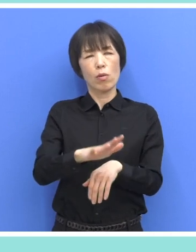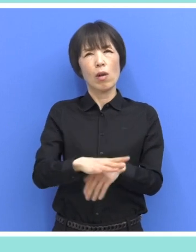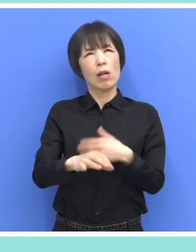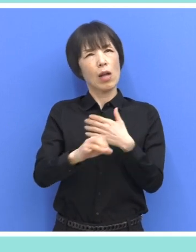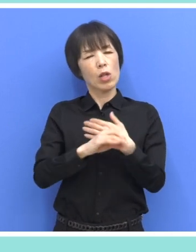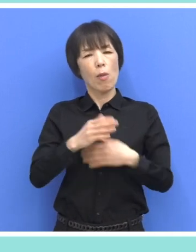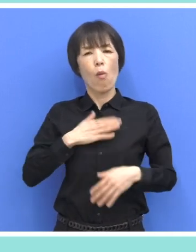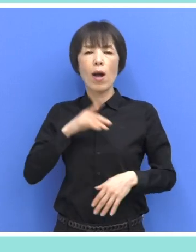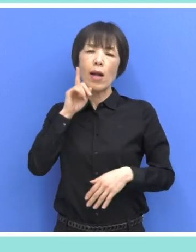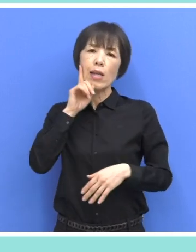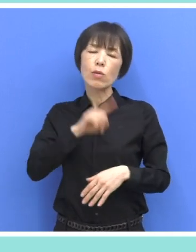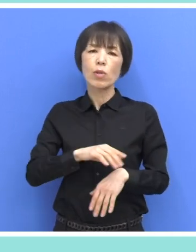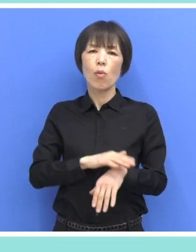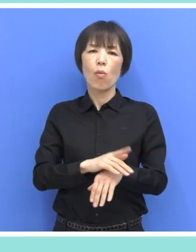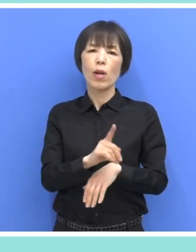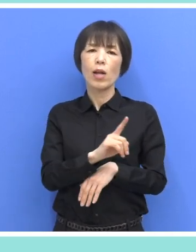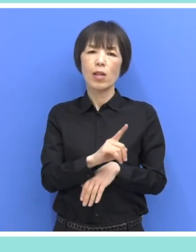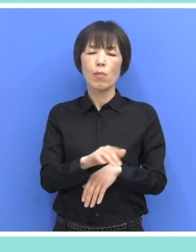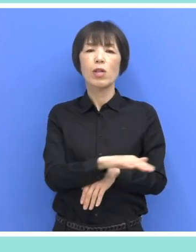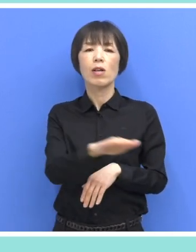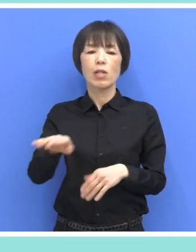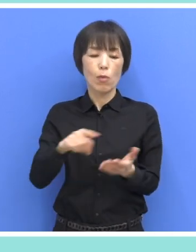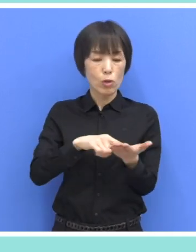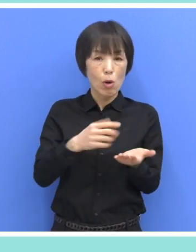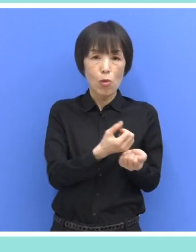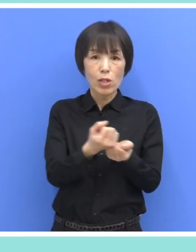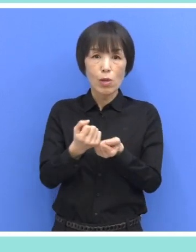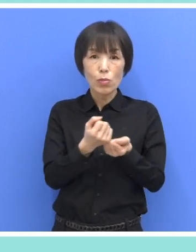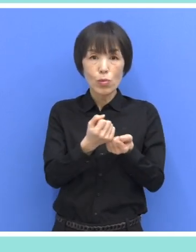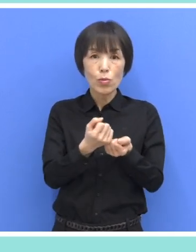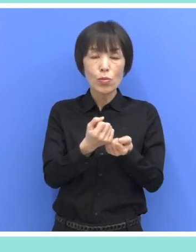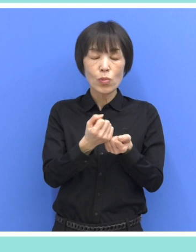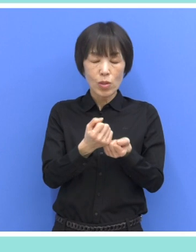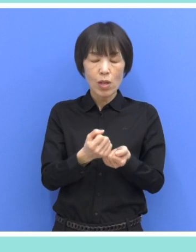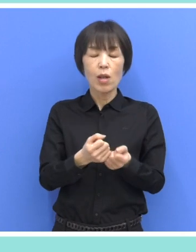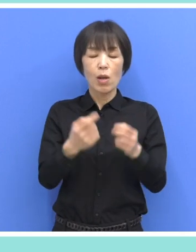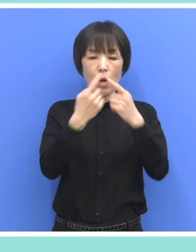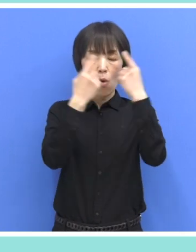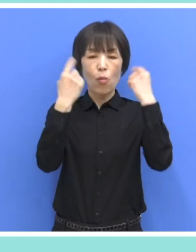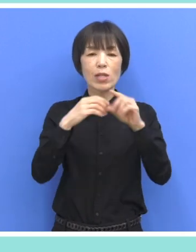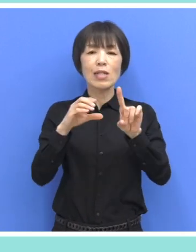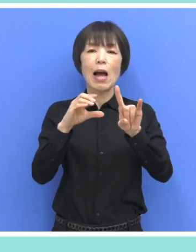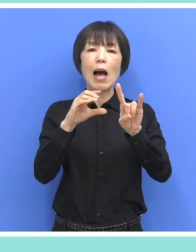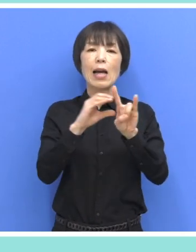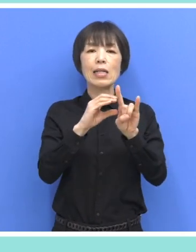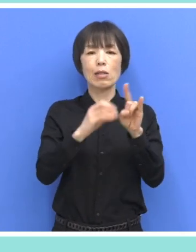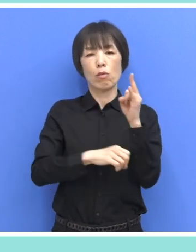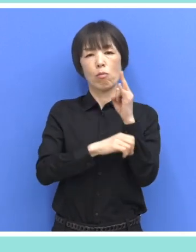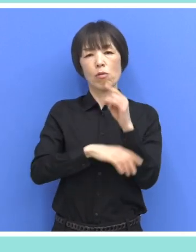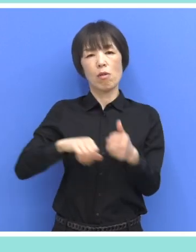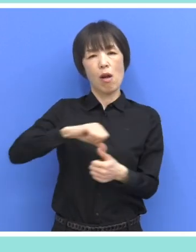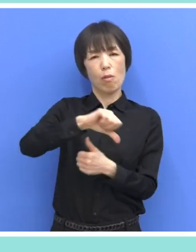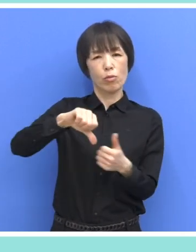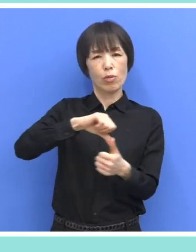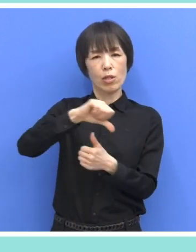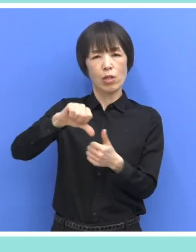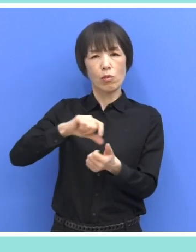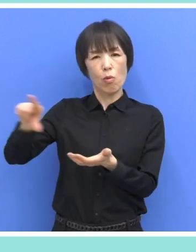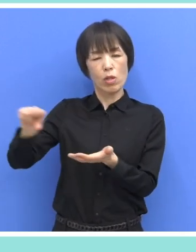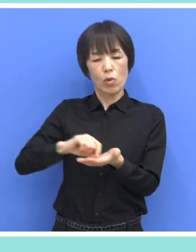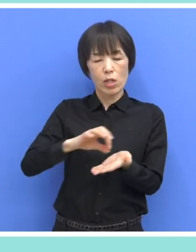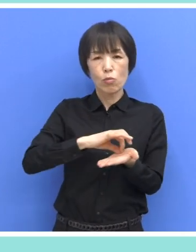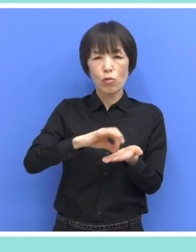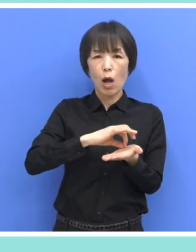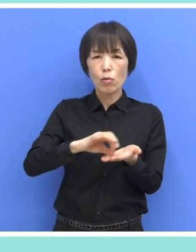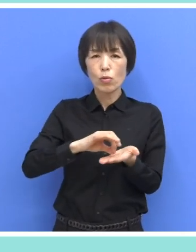言うと、まあ、皆さん、スマートフォン使われている時に、個人 ID をもとにいろんなアプリケーションを使ったりしてますよ